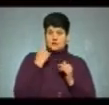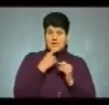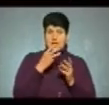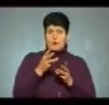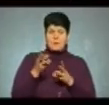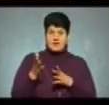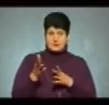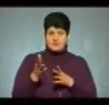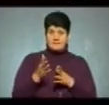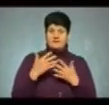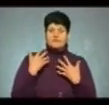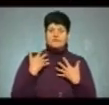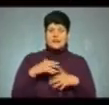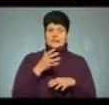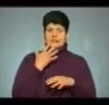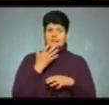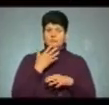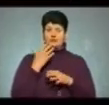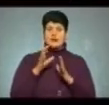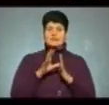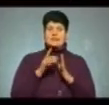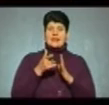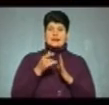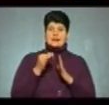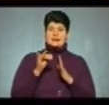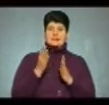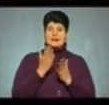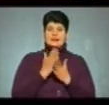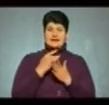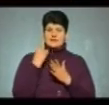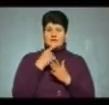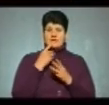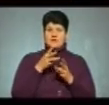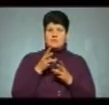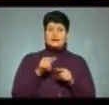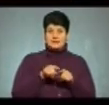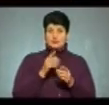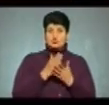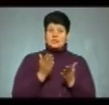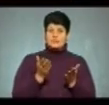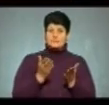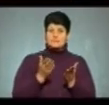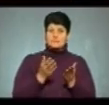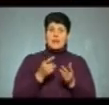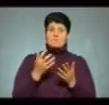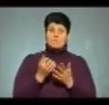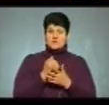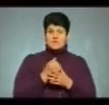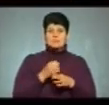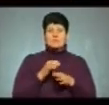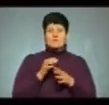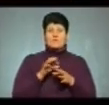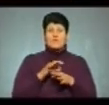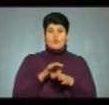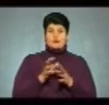опаленням, втрати теплової енергії в тих квартирах, де є індивідуальне опалення, також є. І виходить, якщо проводити